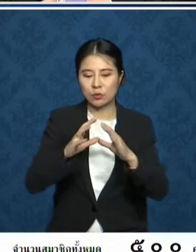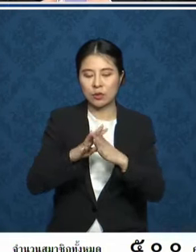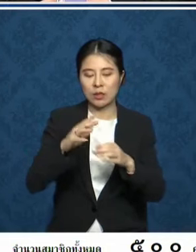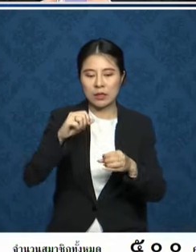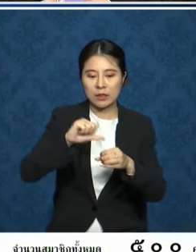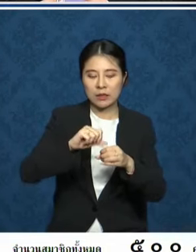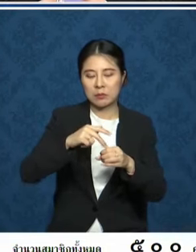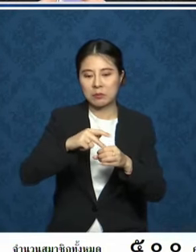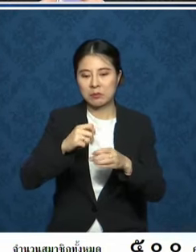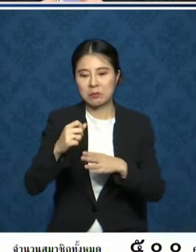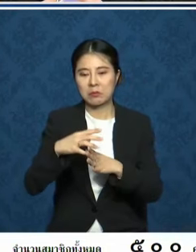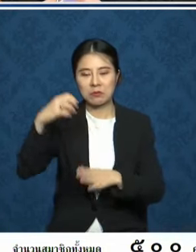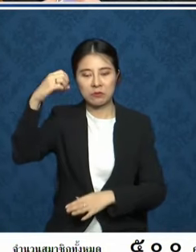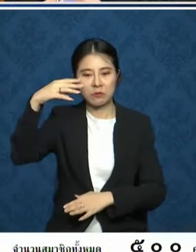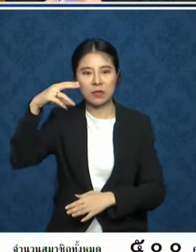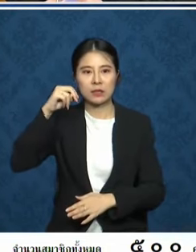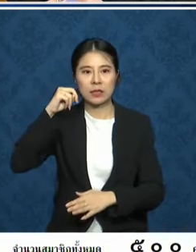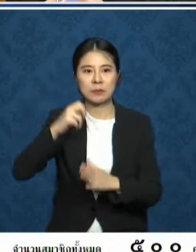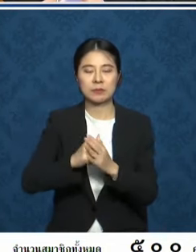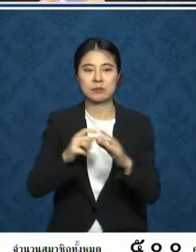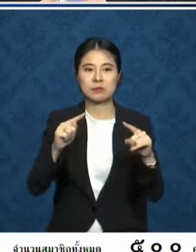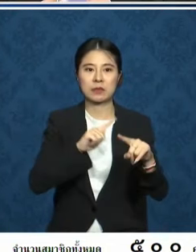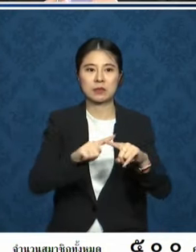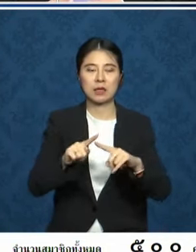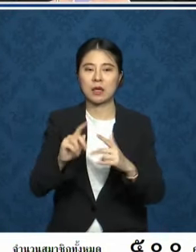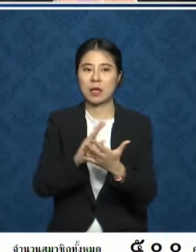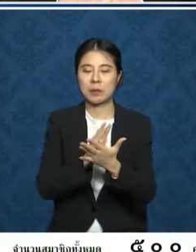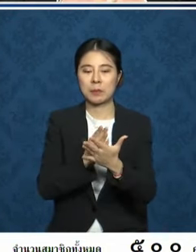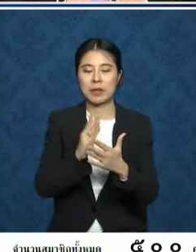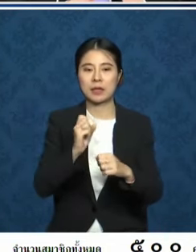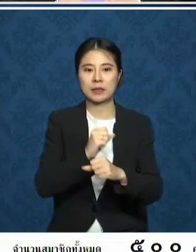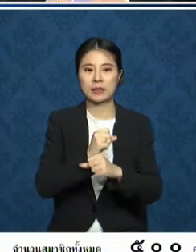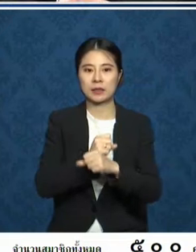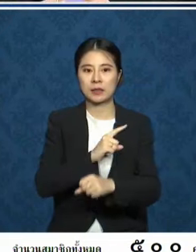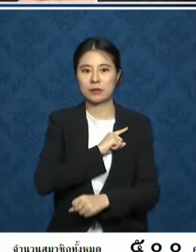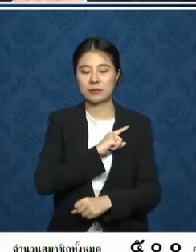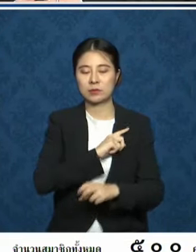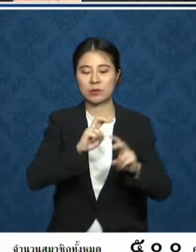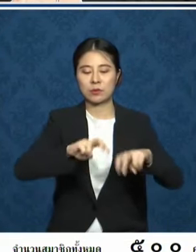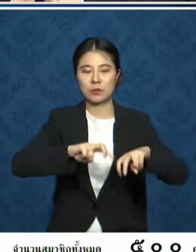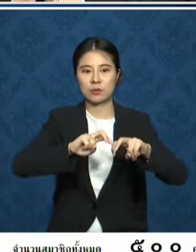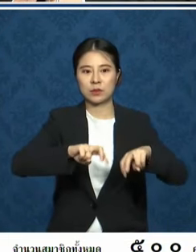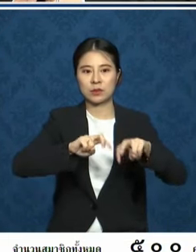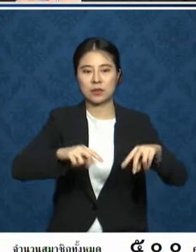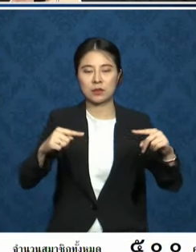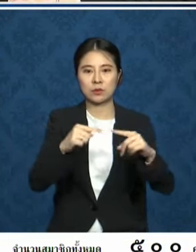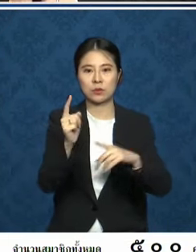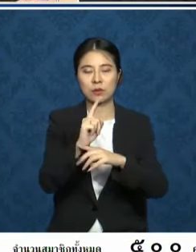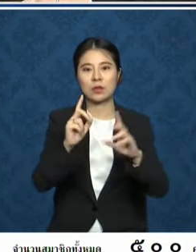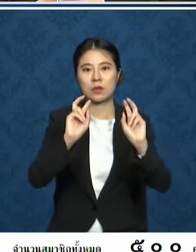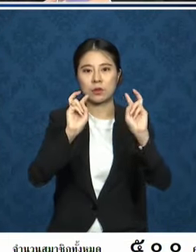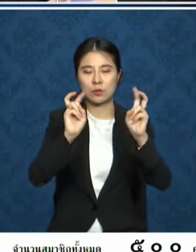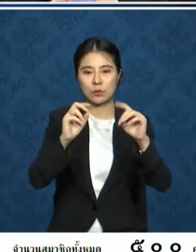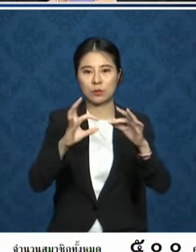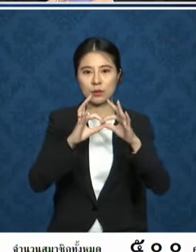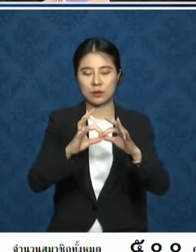ัตามเขมการทำงานรวมกัก็จะแskaงเครอไขออกเป็การดูแการวิจัย ดูแร่เรื่องของการ